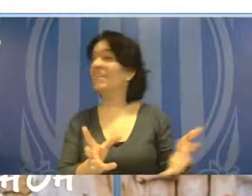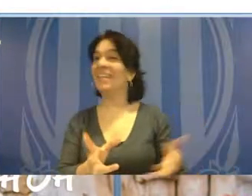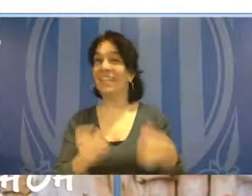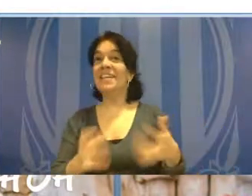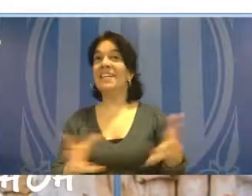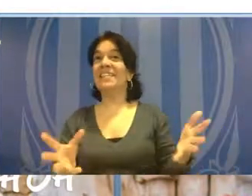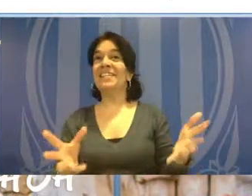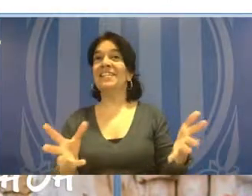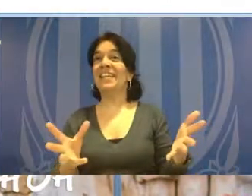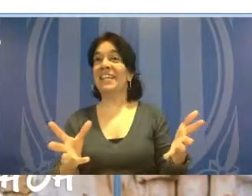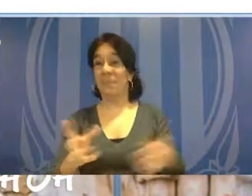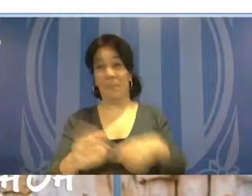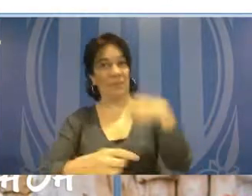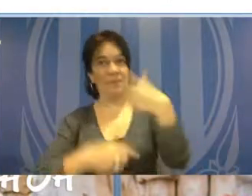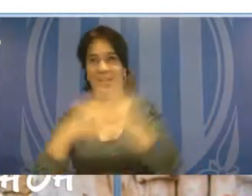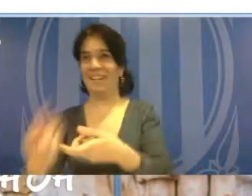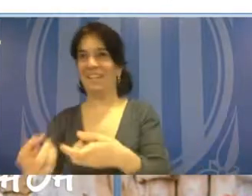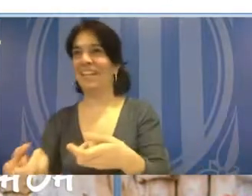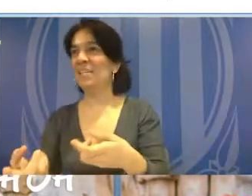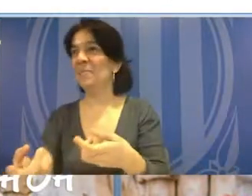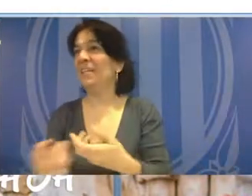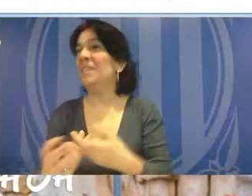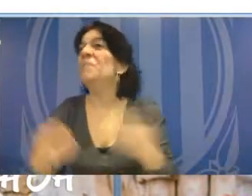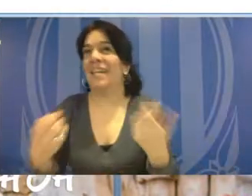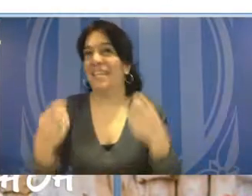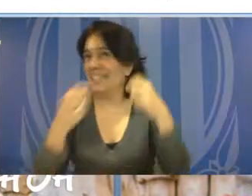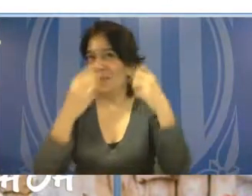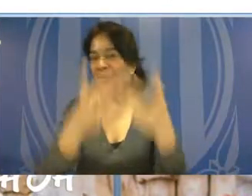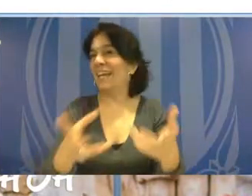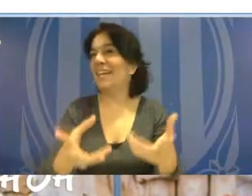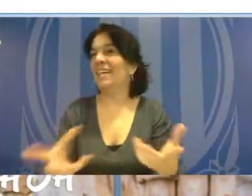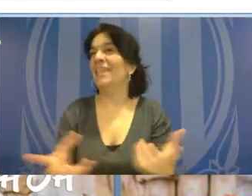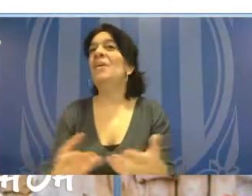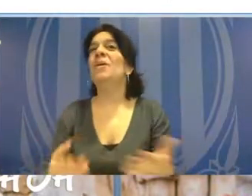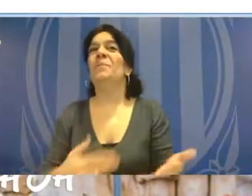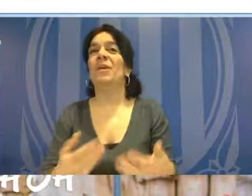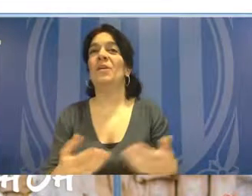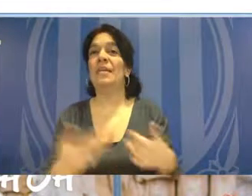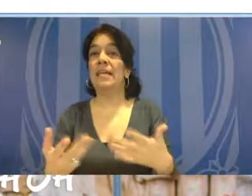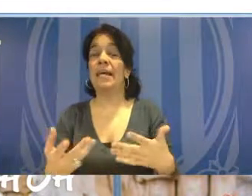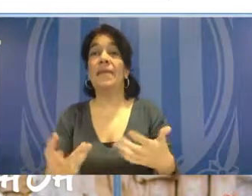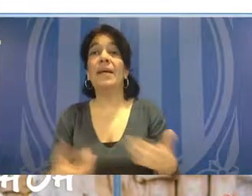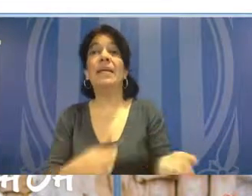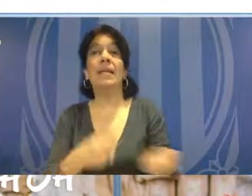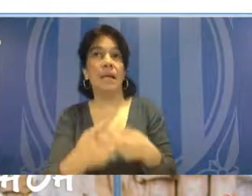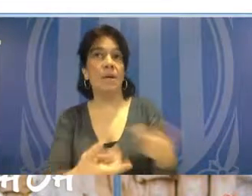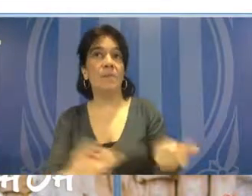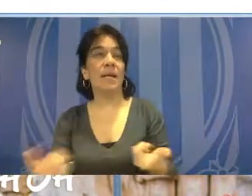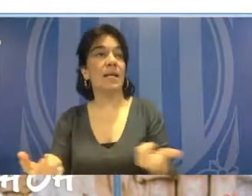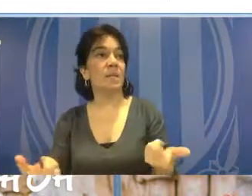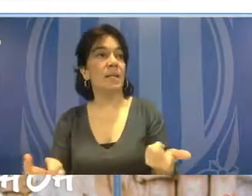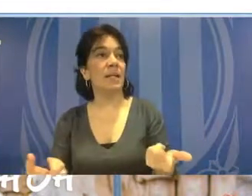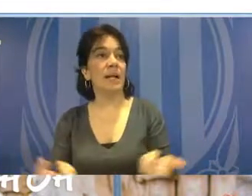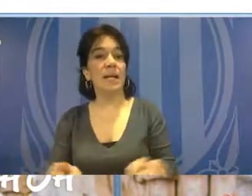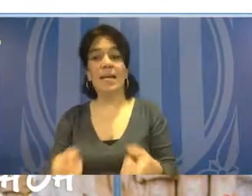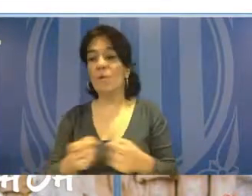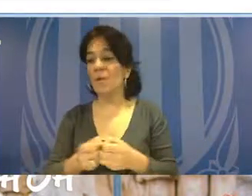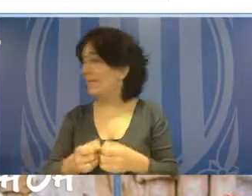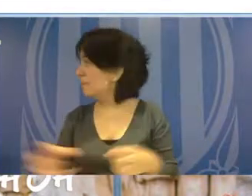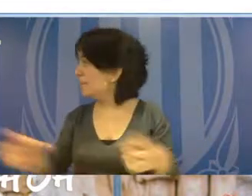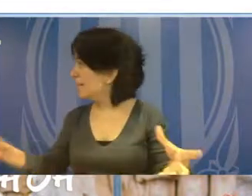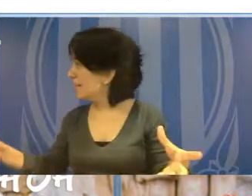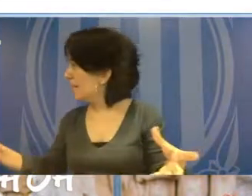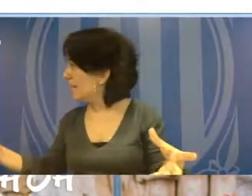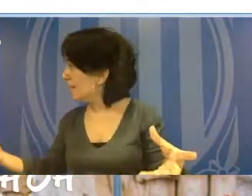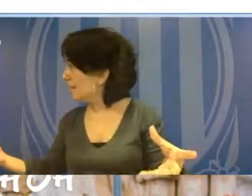Com dient, sí, tens raó, va tornar una altra vegada a les muntanyes perquè ell és de muntanya. Però ja ens agrada i crear una mica aquest vincle. I quan